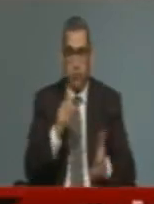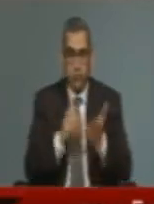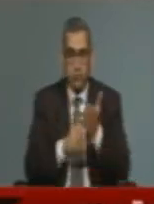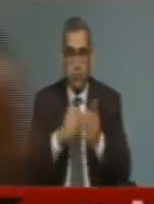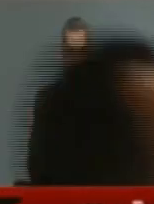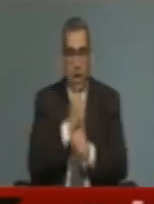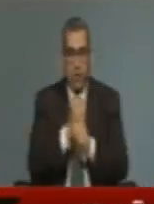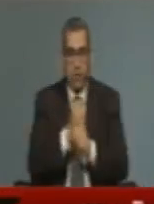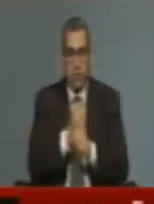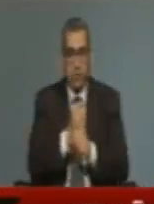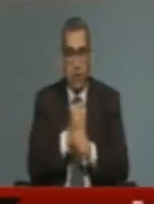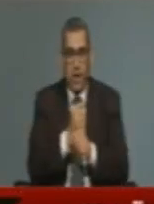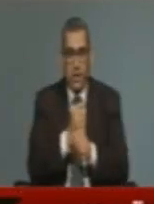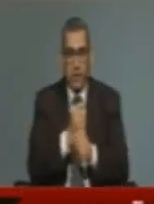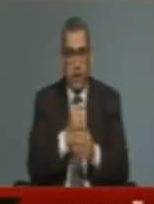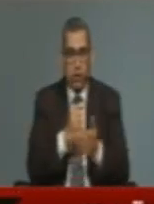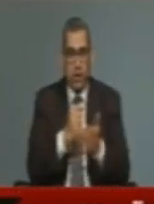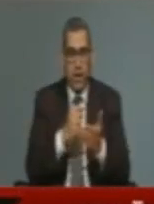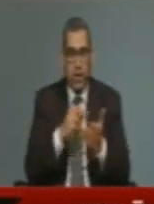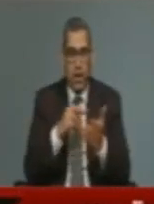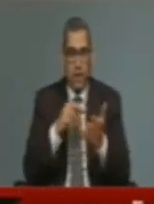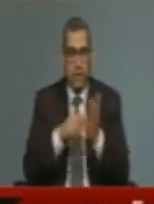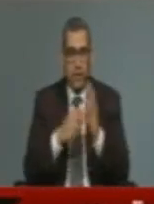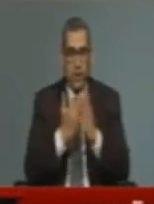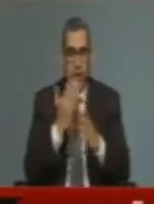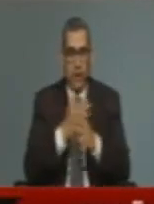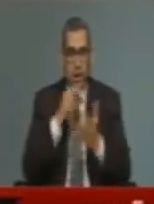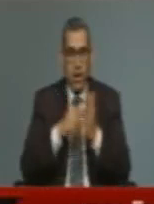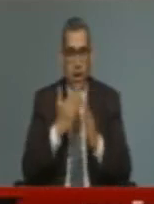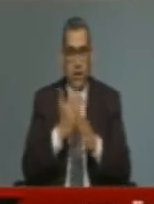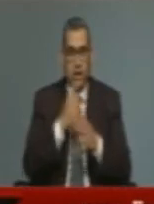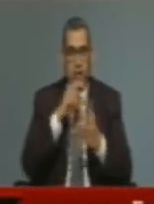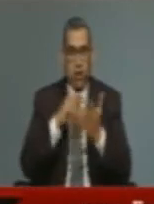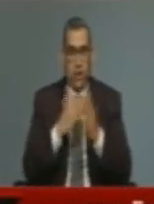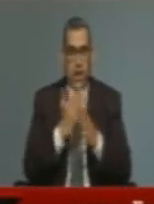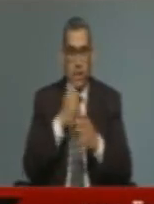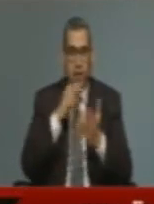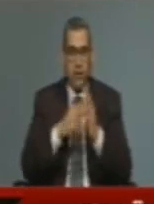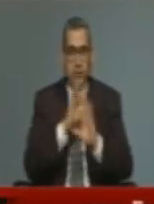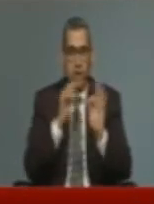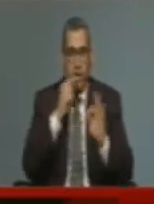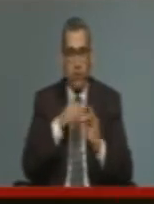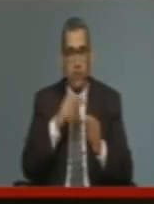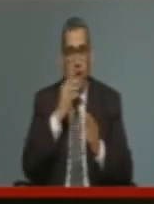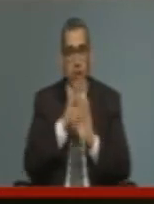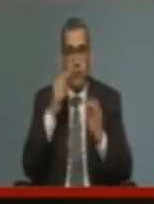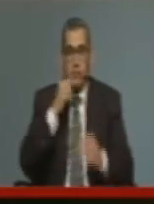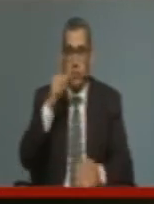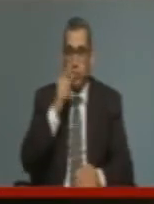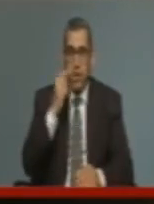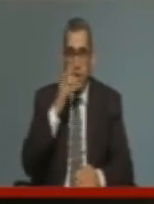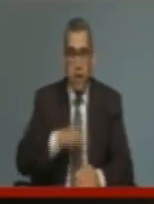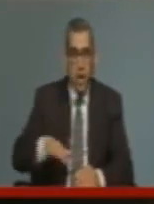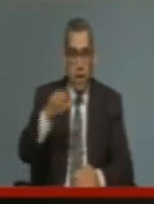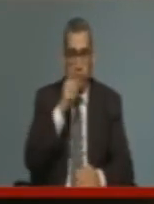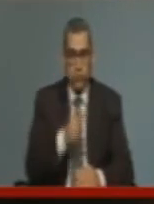طبعا لسه هنعمل أكتر إن شاء الله في ظروف صعبة ما فيش كلام لكن الدنيا ماشية